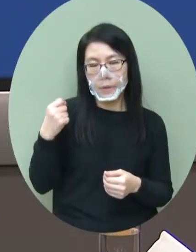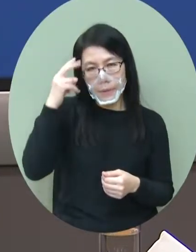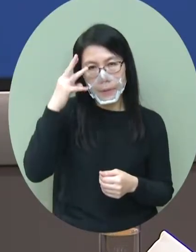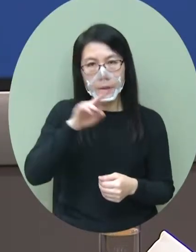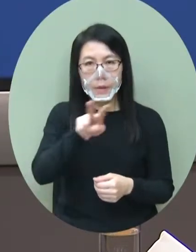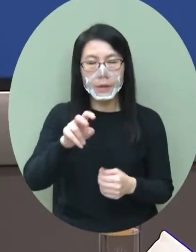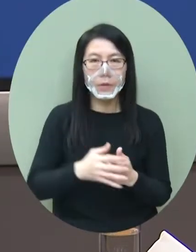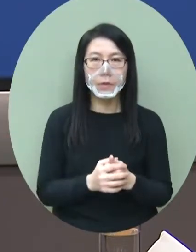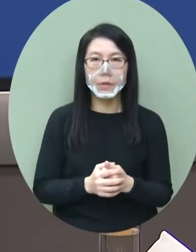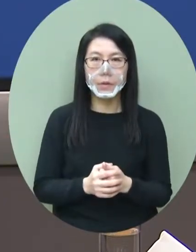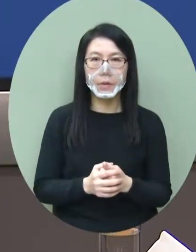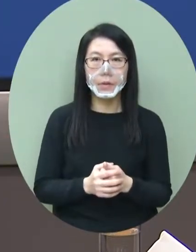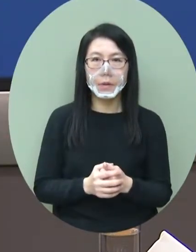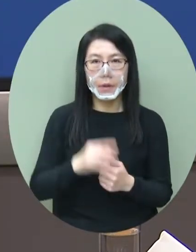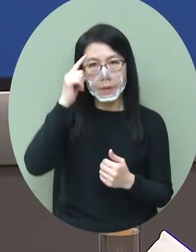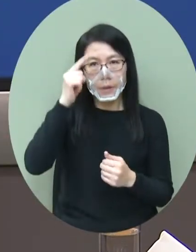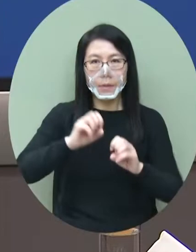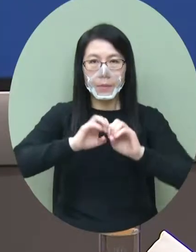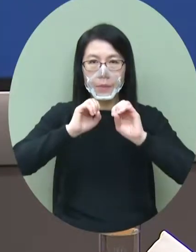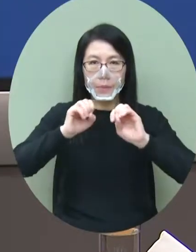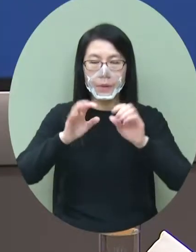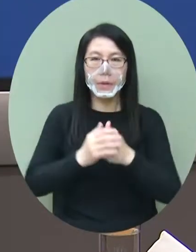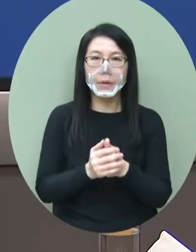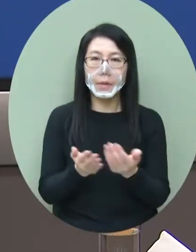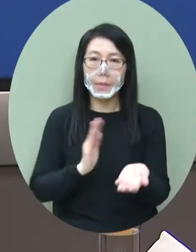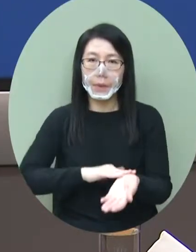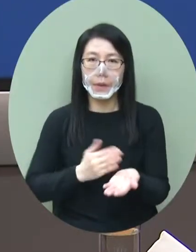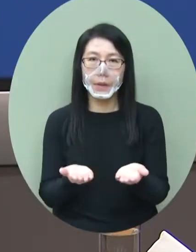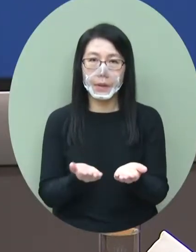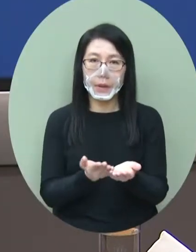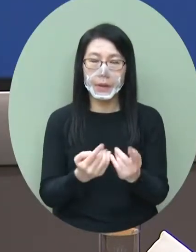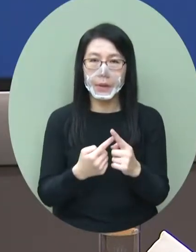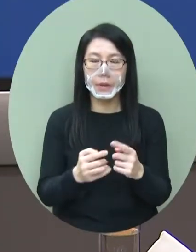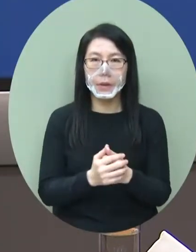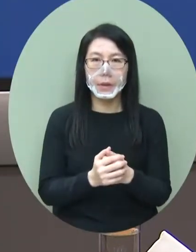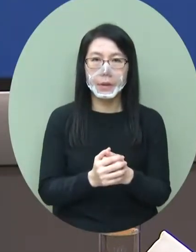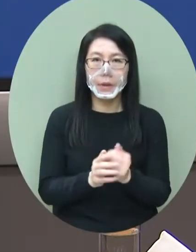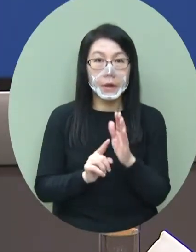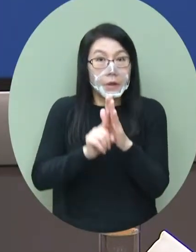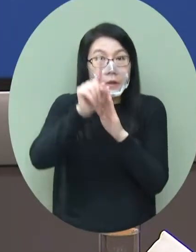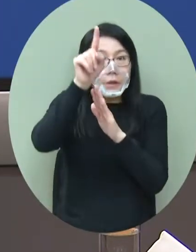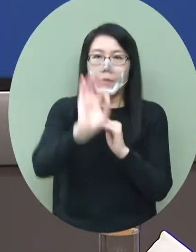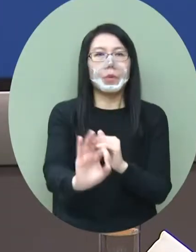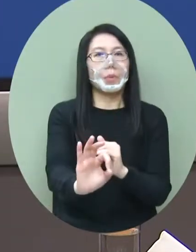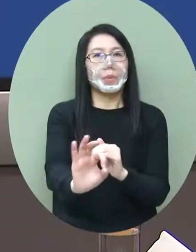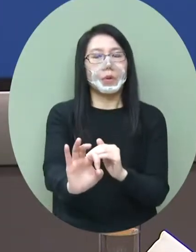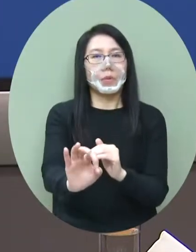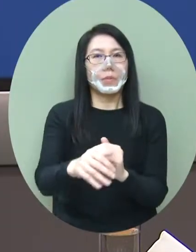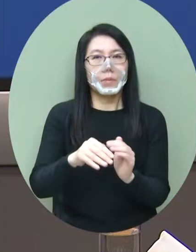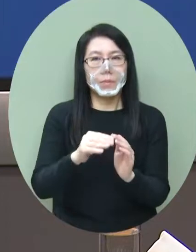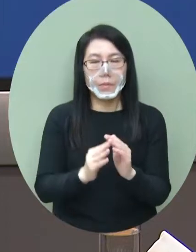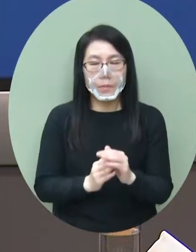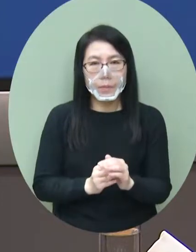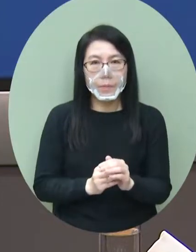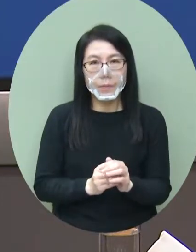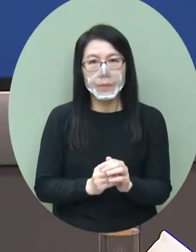每天公布的确诊的个案是没有上升啊。 那是说起码没有出